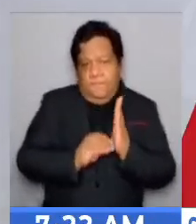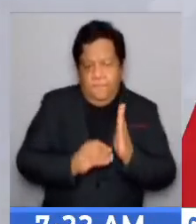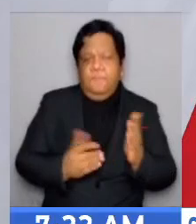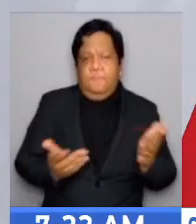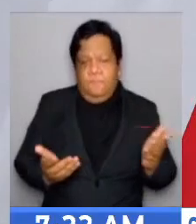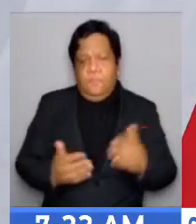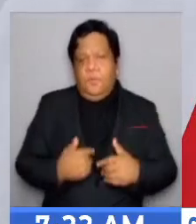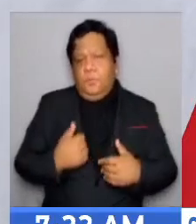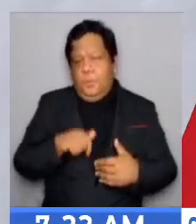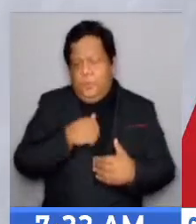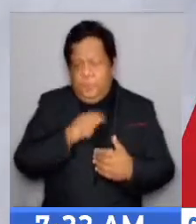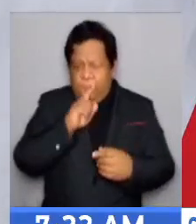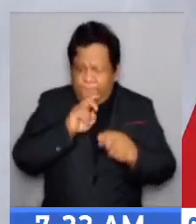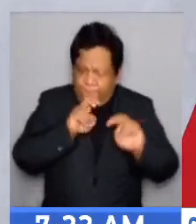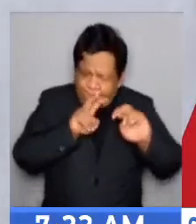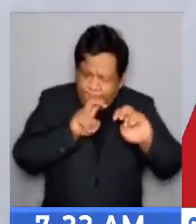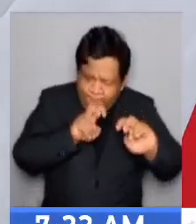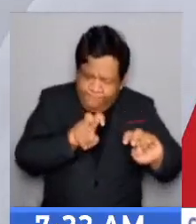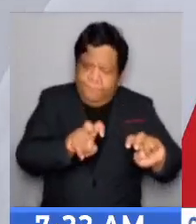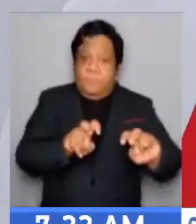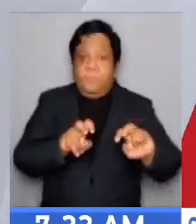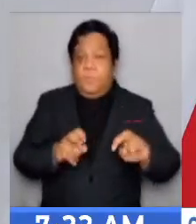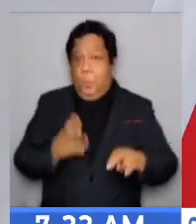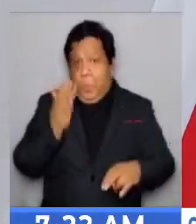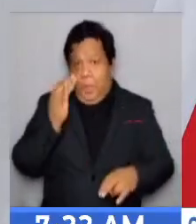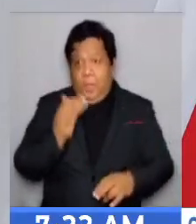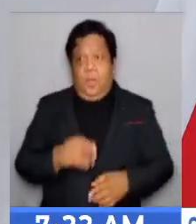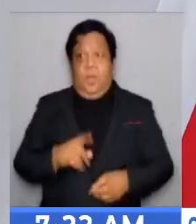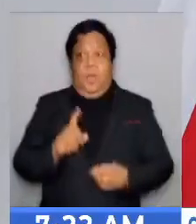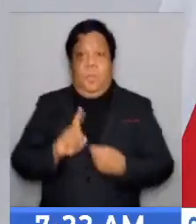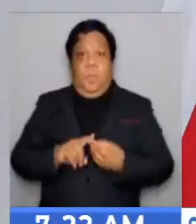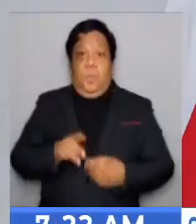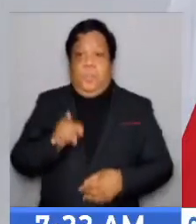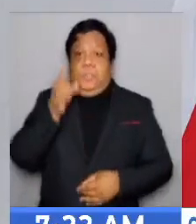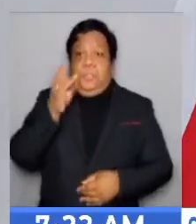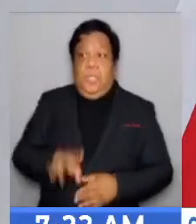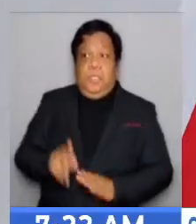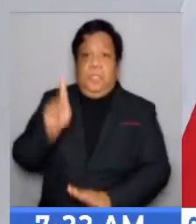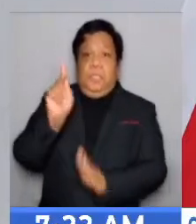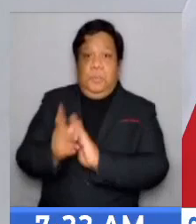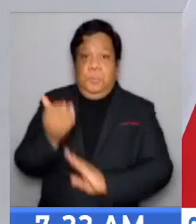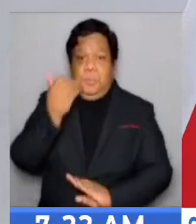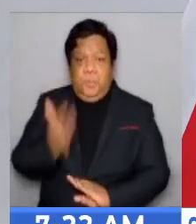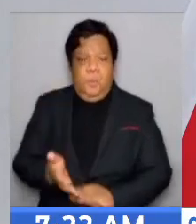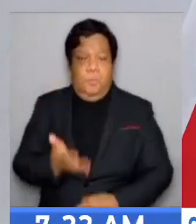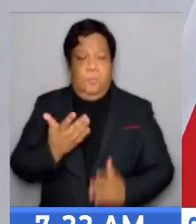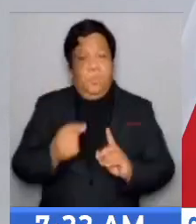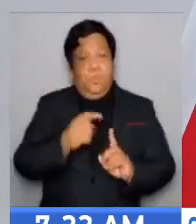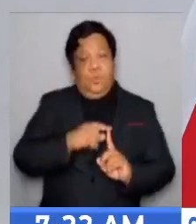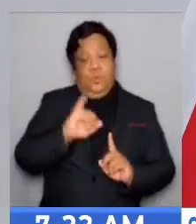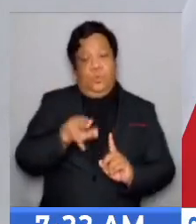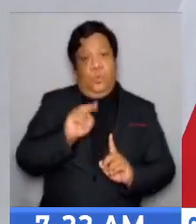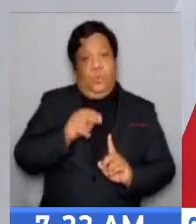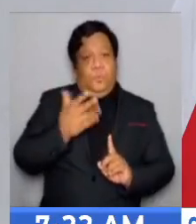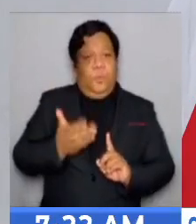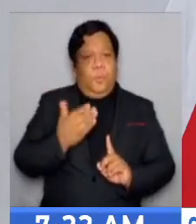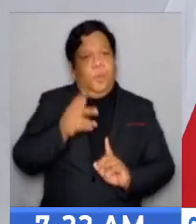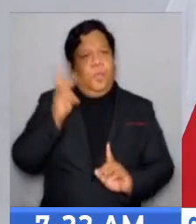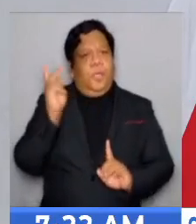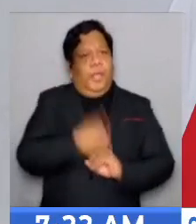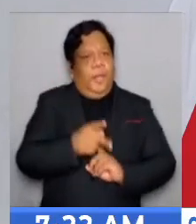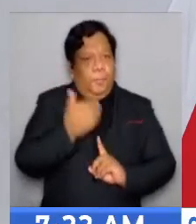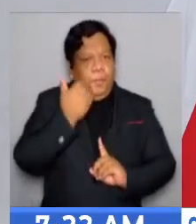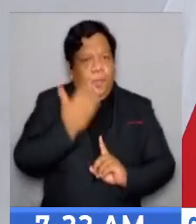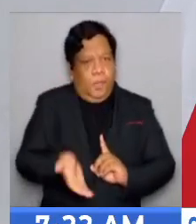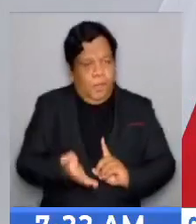nga, we're not talking about one murder case na lang dito eh. The June Villamor case may be a possible murder case too. Kaya we're also investigating